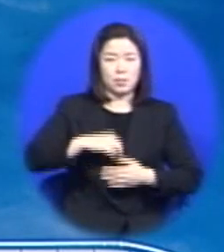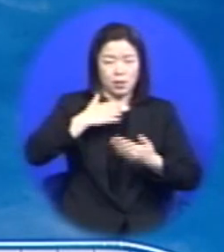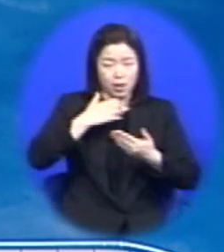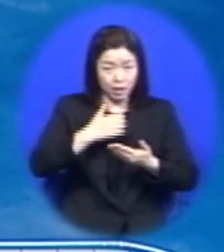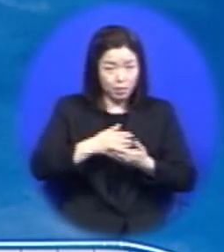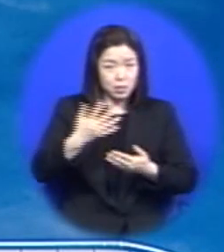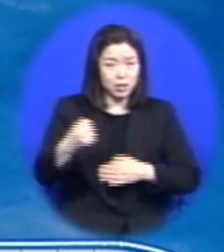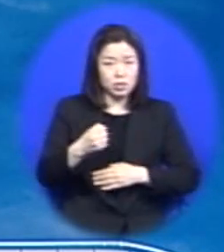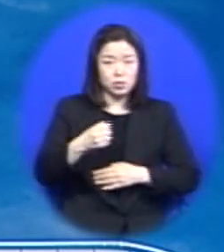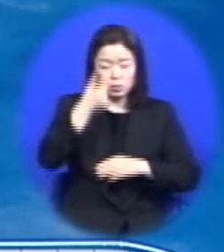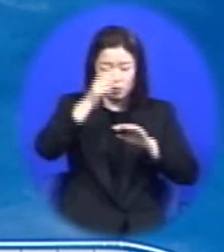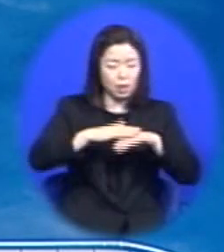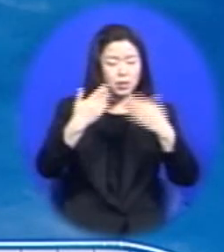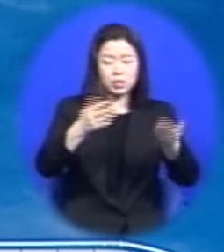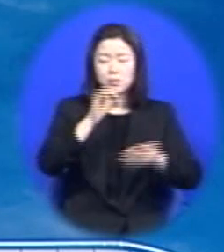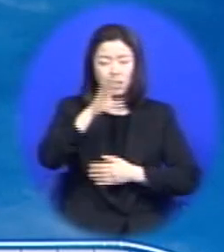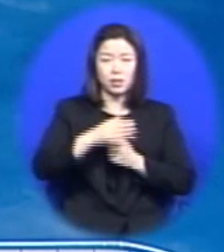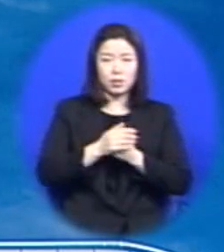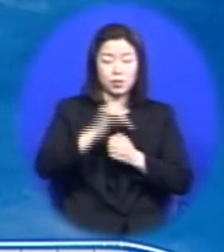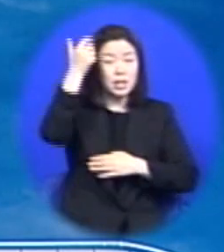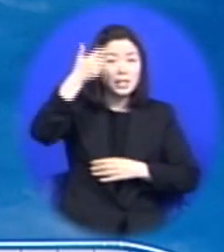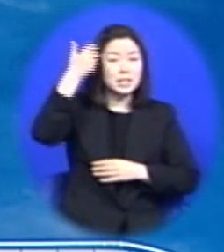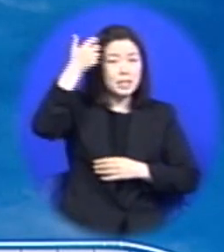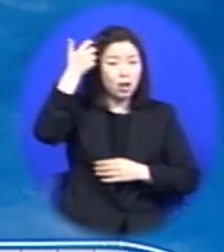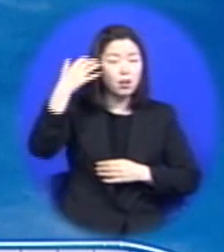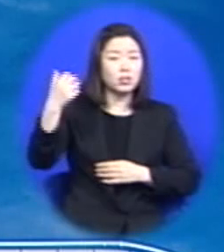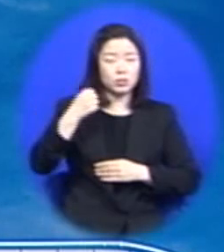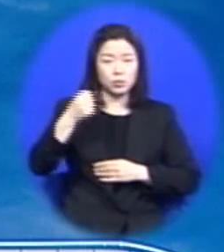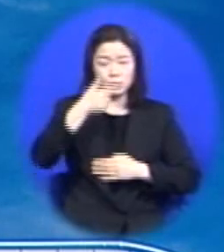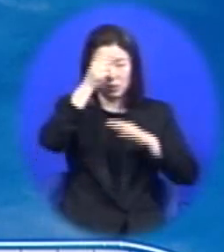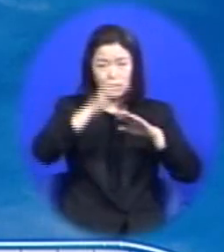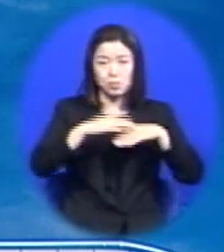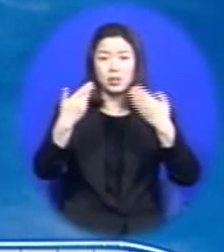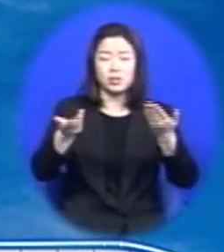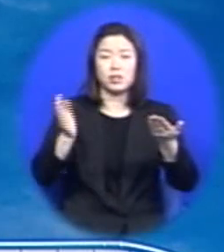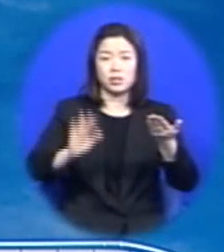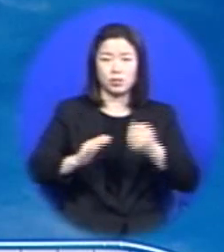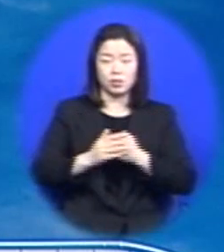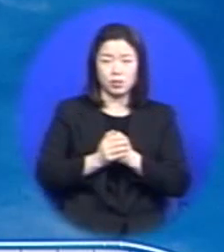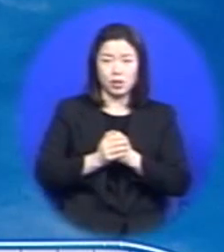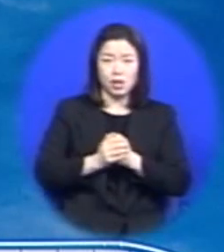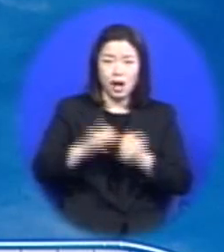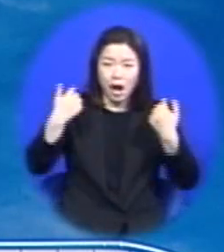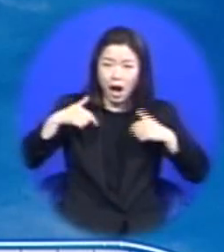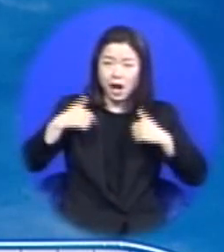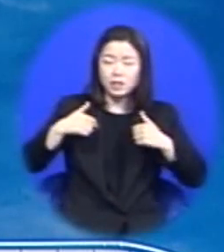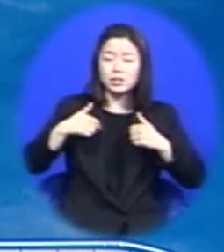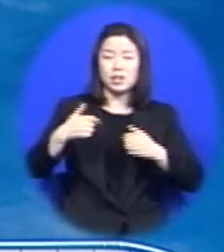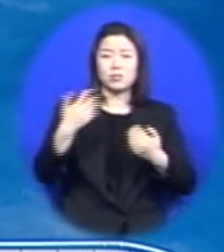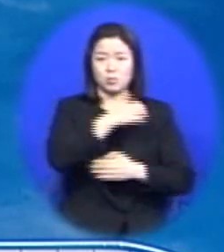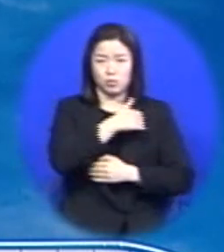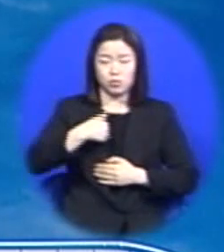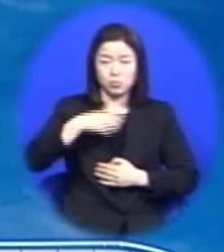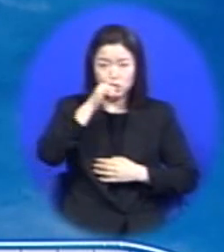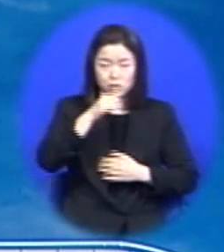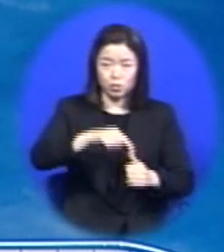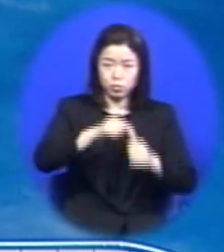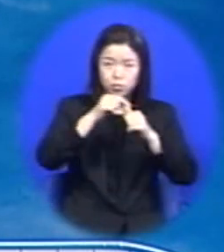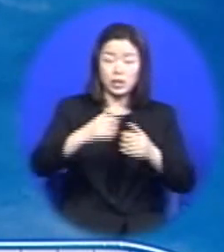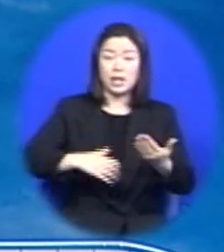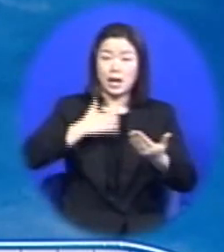돼요. 영으로 예배해야 돼요. 영으로. 우리 영은요 항상 충만해요. 구원의 감격, 구원의